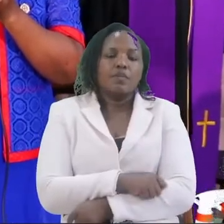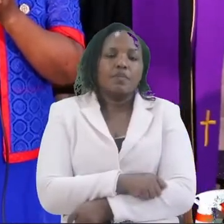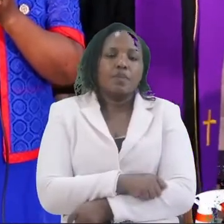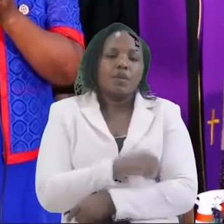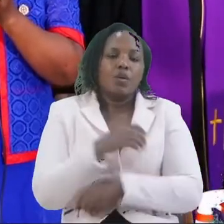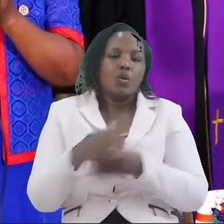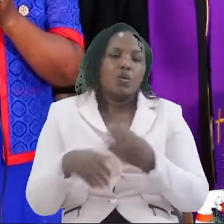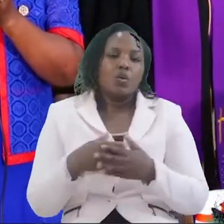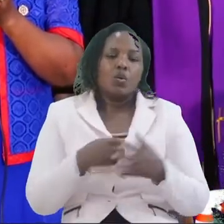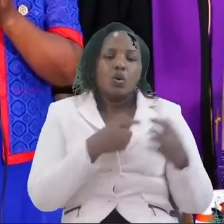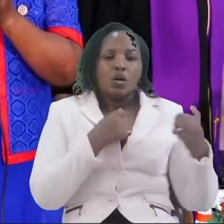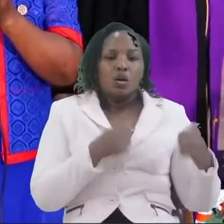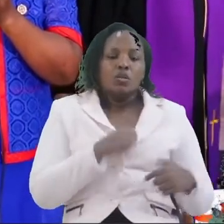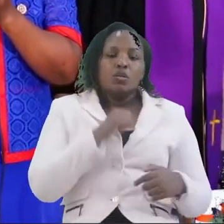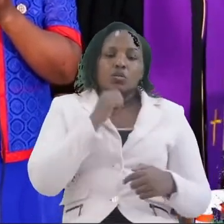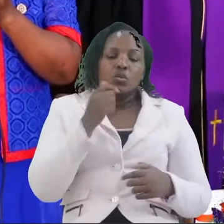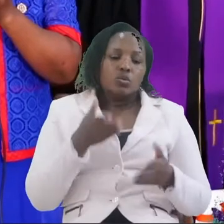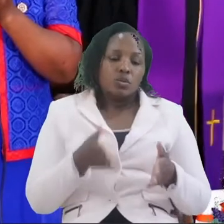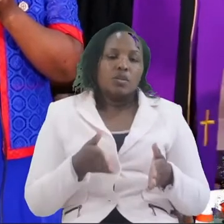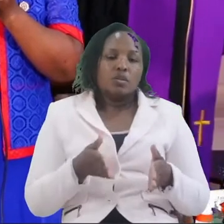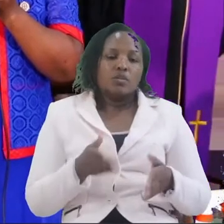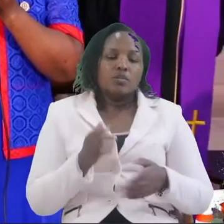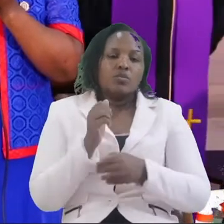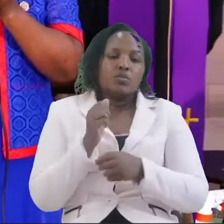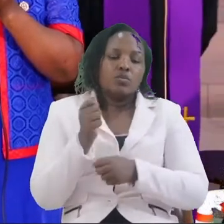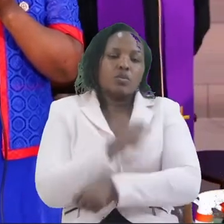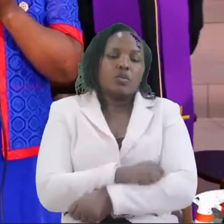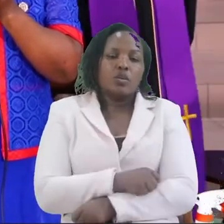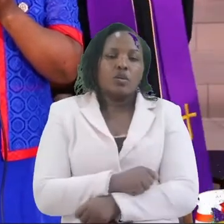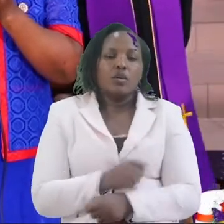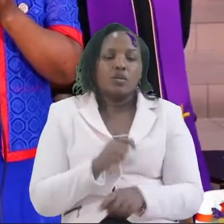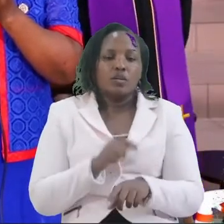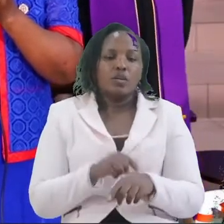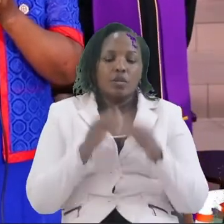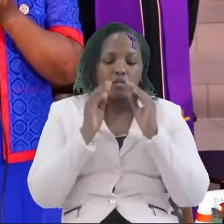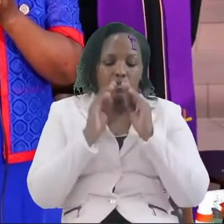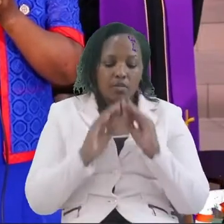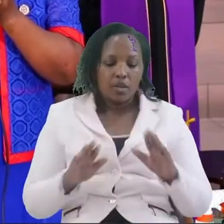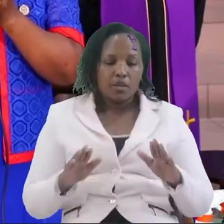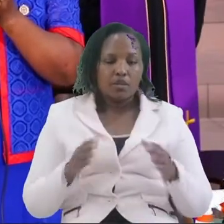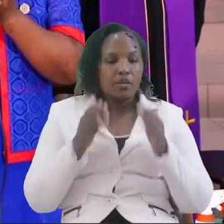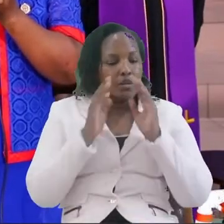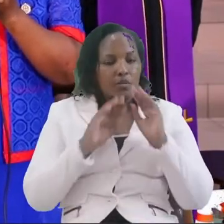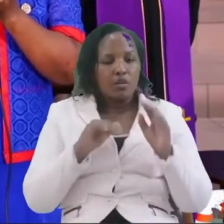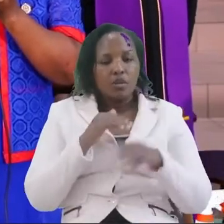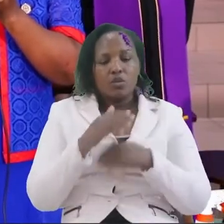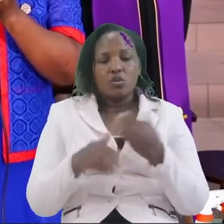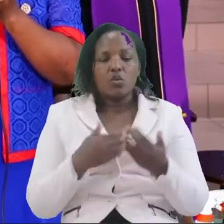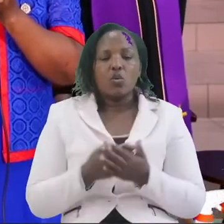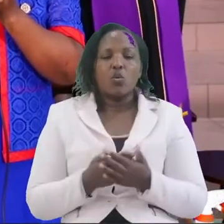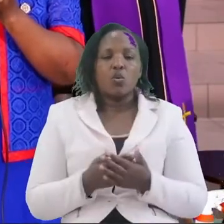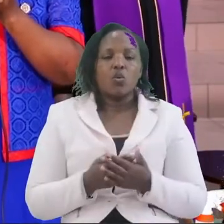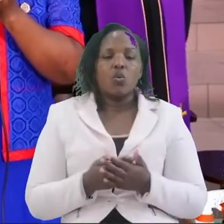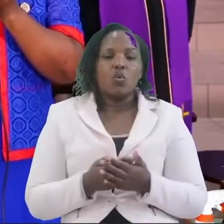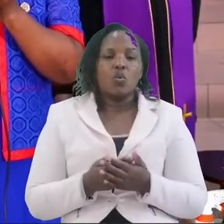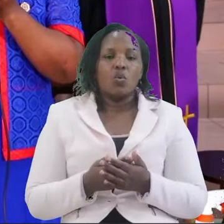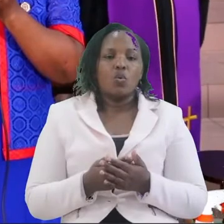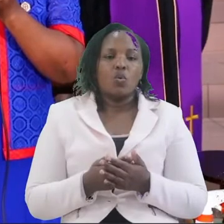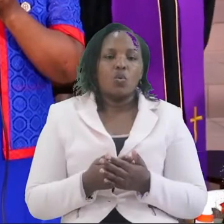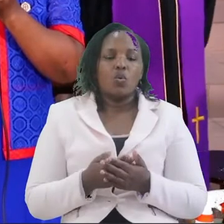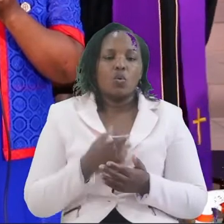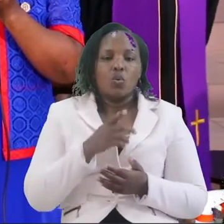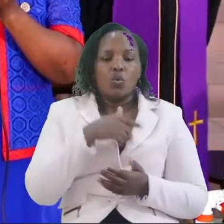yote ambayo haijakuja mbele zako siku ya leo. Baba unapotubariki wote wabariki. Na wale wamelemewa kwa